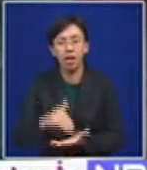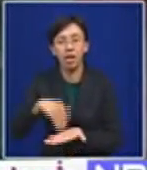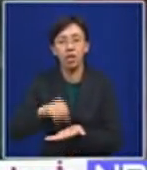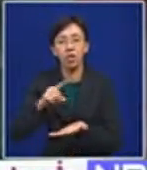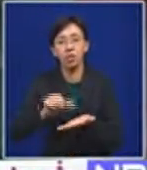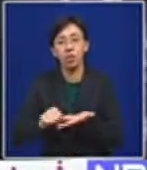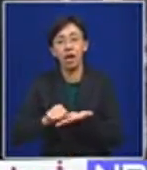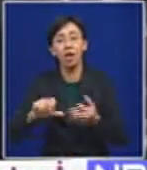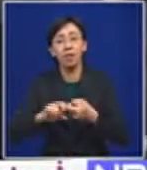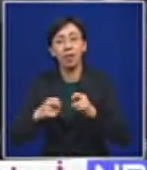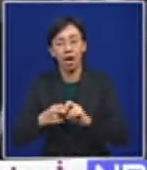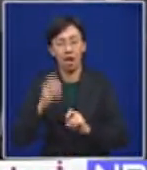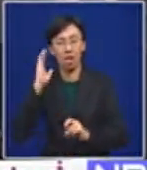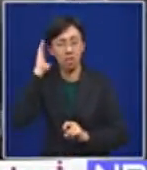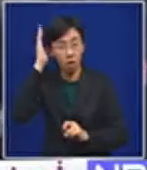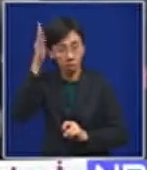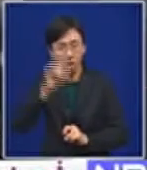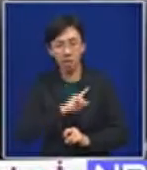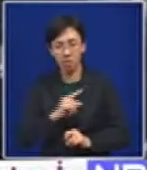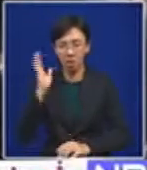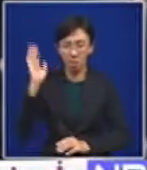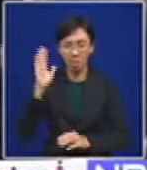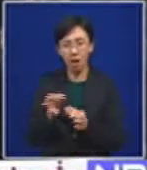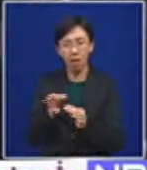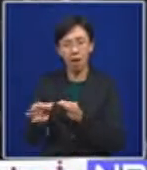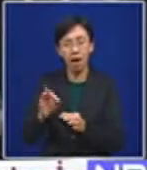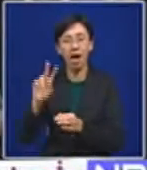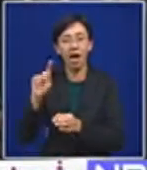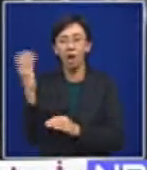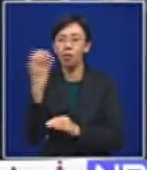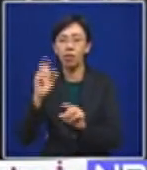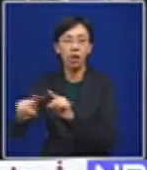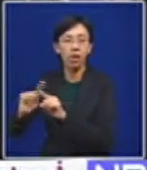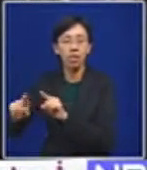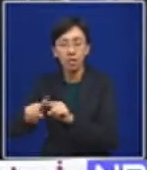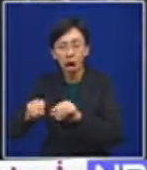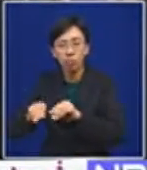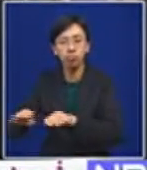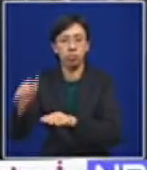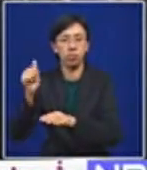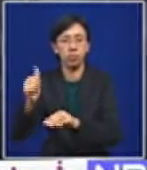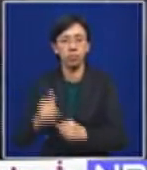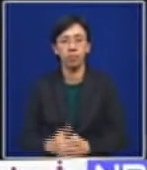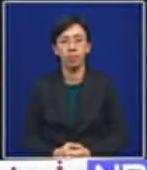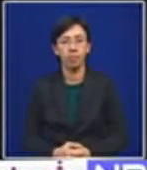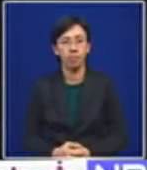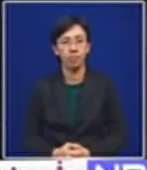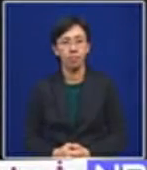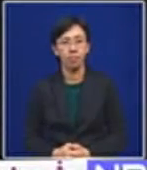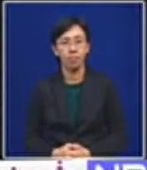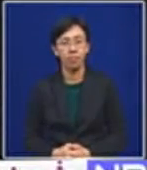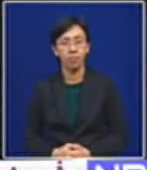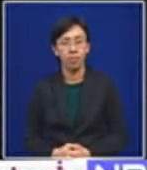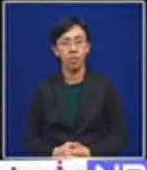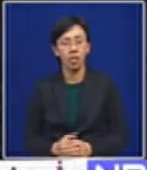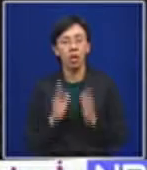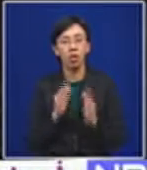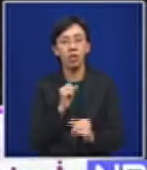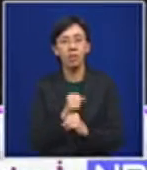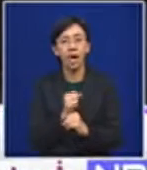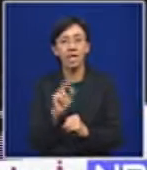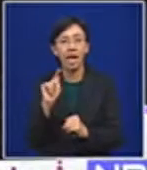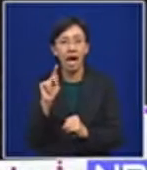เป็นผู้ให้ข้อมูลกับสื่อเพื่อนำไปใช้ในการนำเสนอต่อไป ฝ่ายผู้สื่อข่าวประ